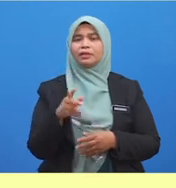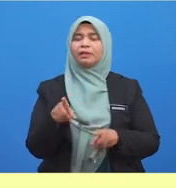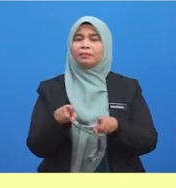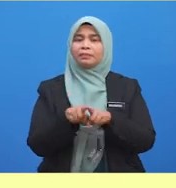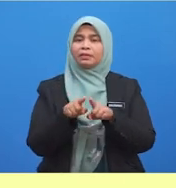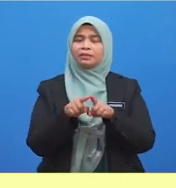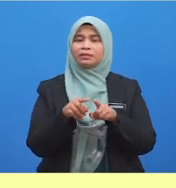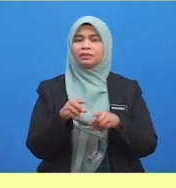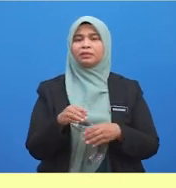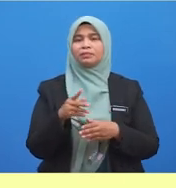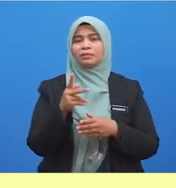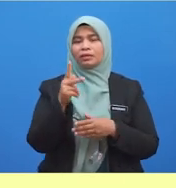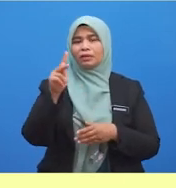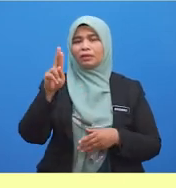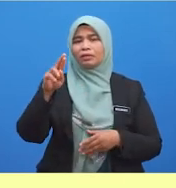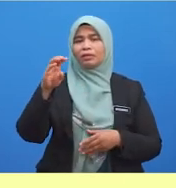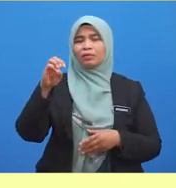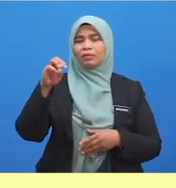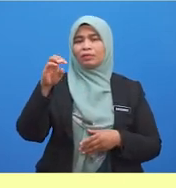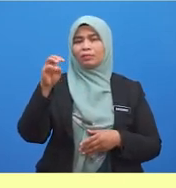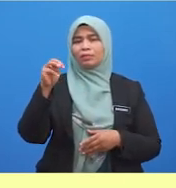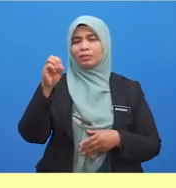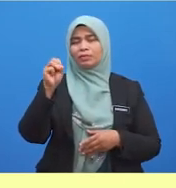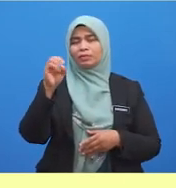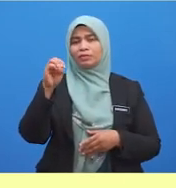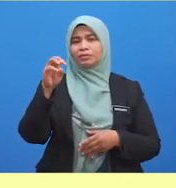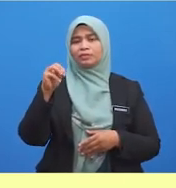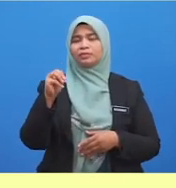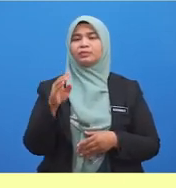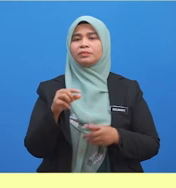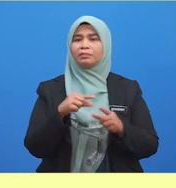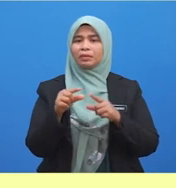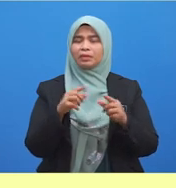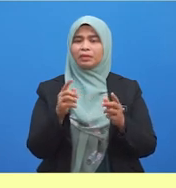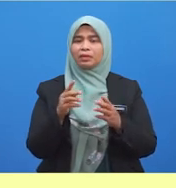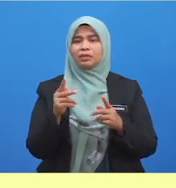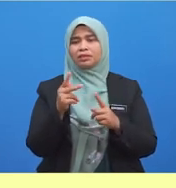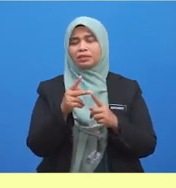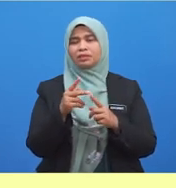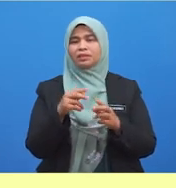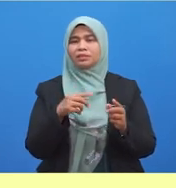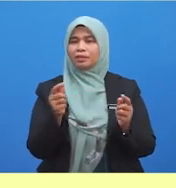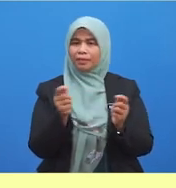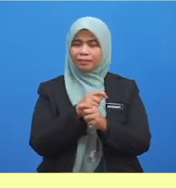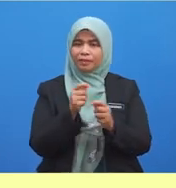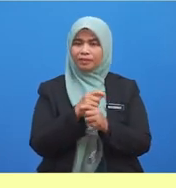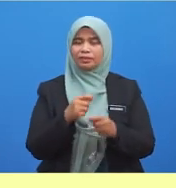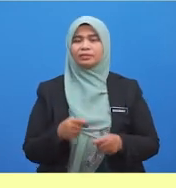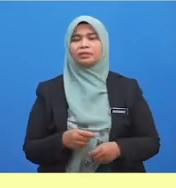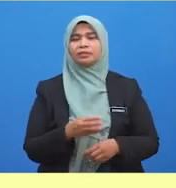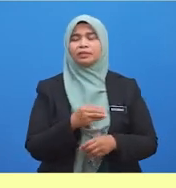pasangan kromosom homolog berpisah dan bergerak ke kutub bertentangan. Tetapi